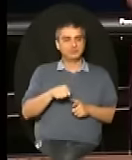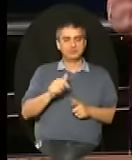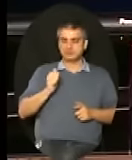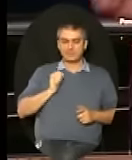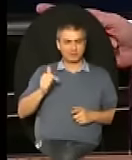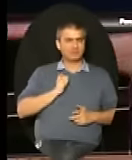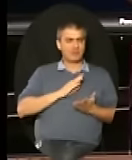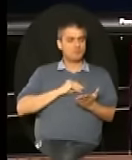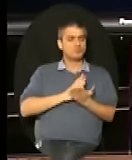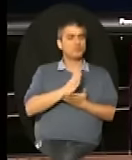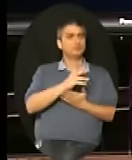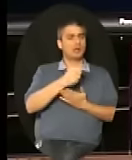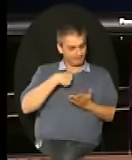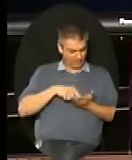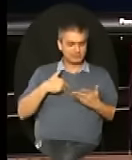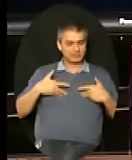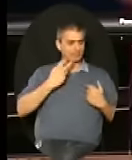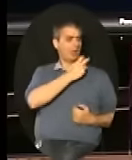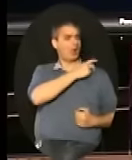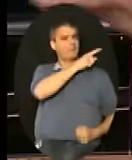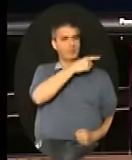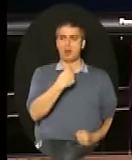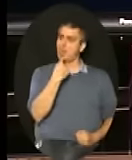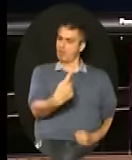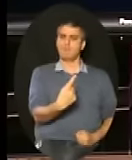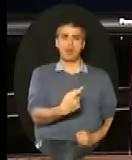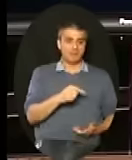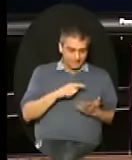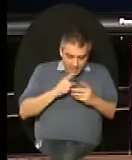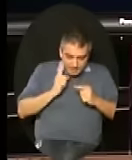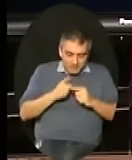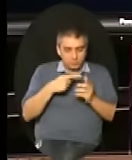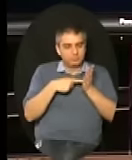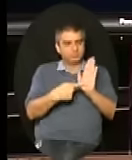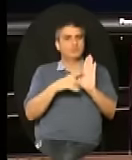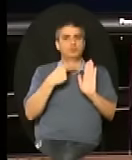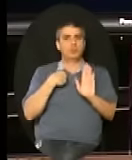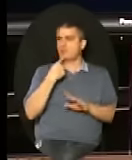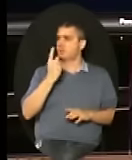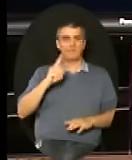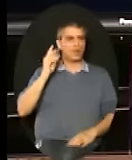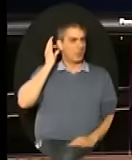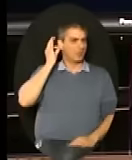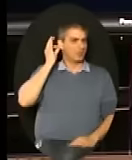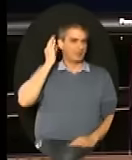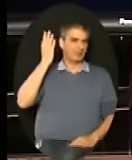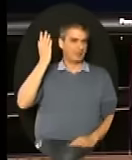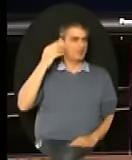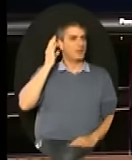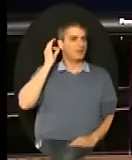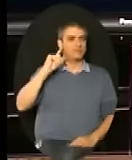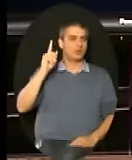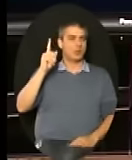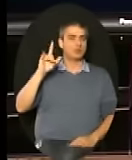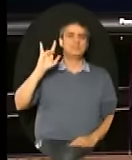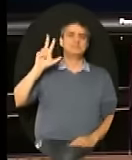שצהל הוא צבא מוסרי, ולכן אני שמחה שרמטכ"ל צהל אומר את מה שהוא אומר, כי זה בדיוק מייצג את מה שאני אומרת, ולא גברת, סליחה על הגברת, ולא